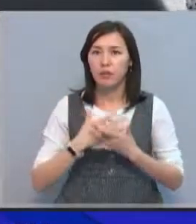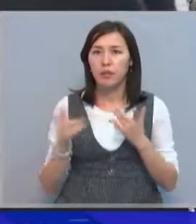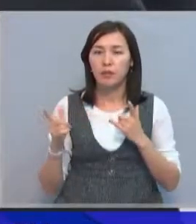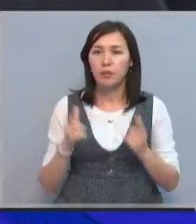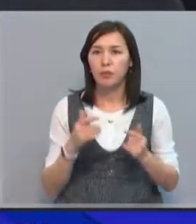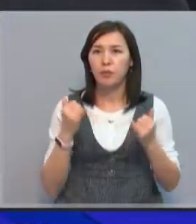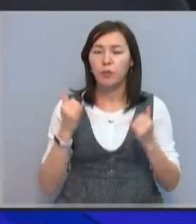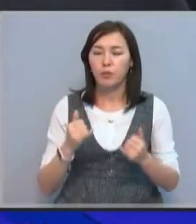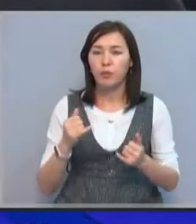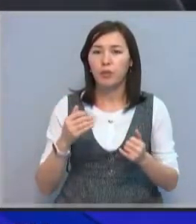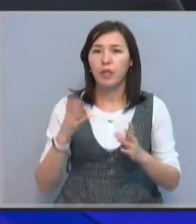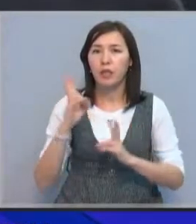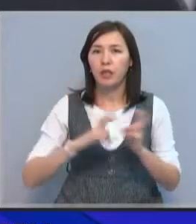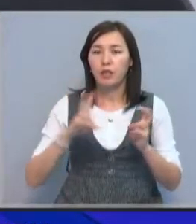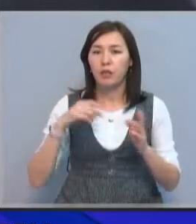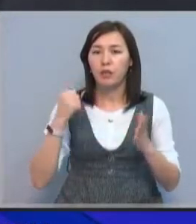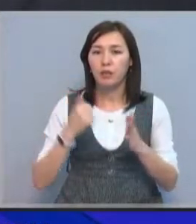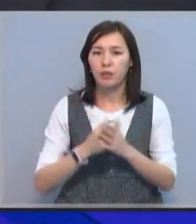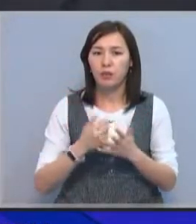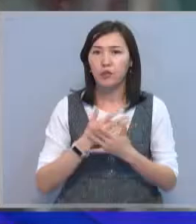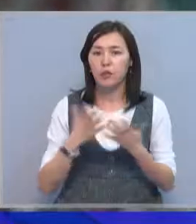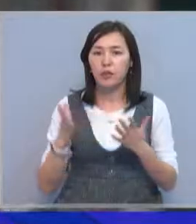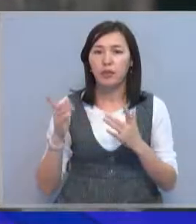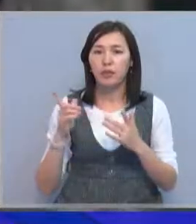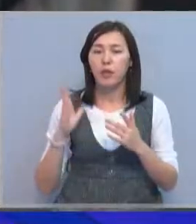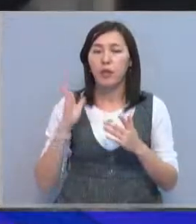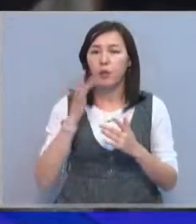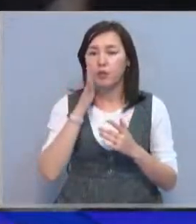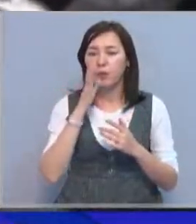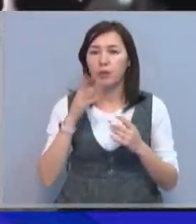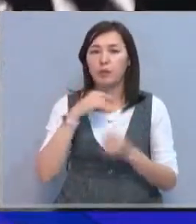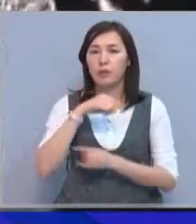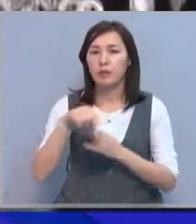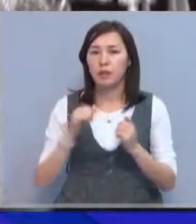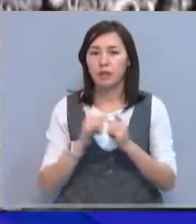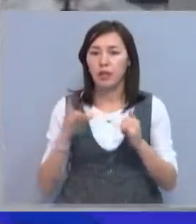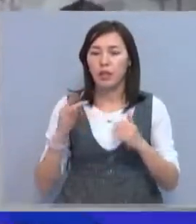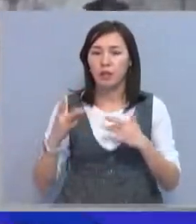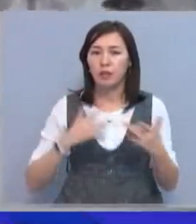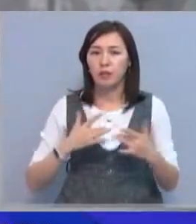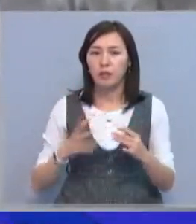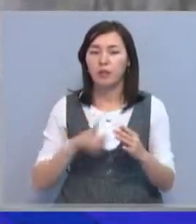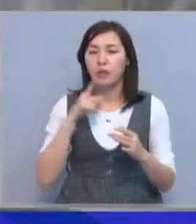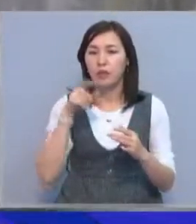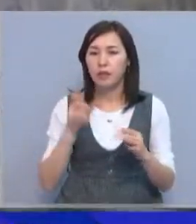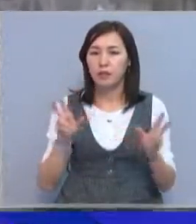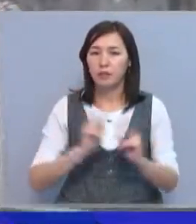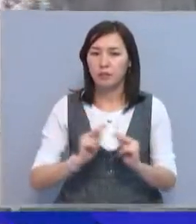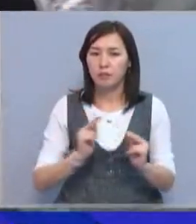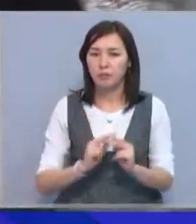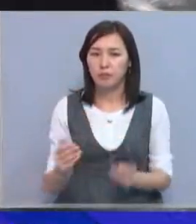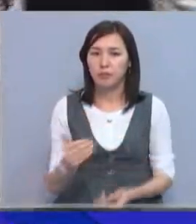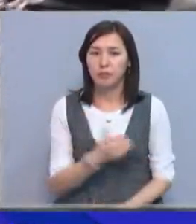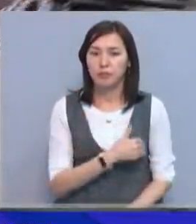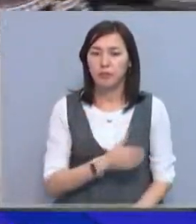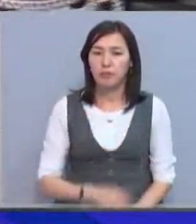жасайды. Бүгінде шағын цехта 200-ге жуық өнім шығарылады. Алдағы уақытта кәсібін кеңейтіп, ұлттық өнерді жас ұрпақтың бойына сіңіруге